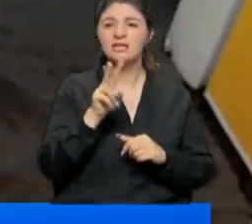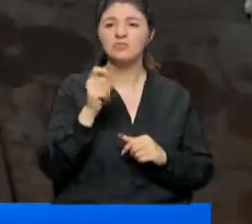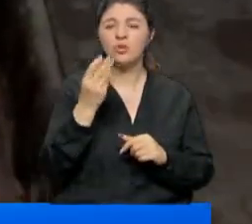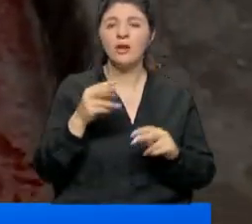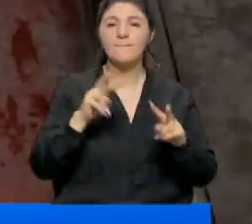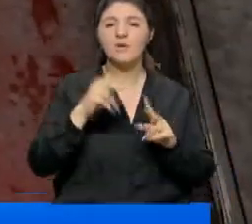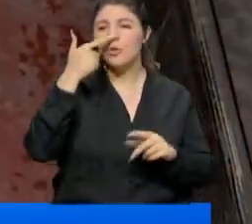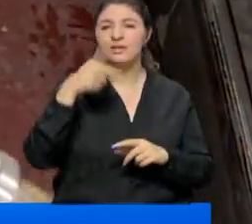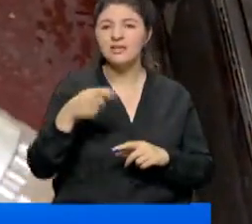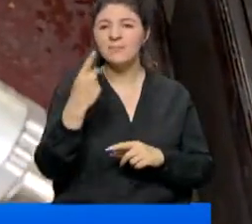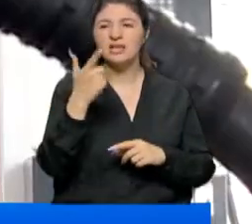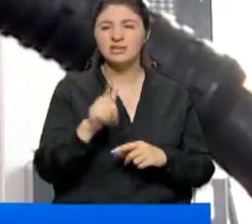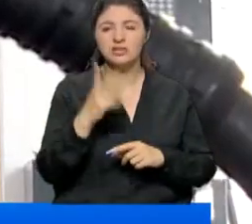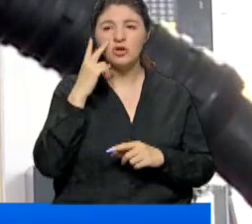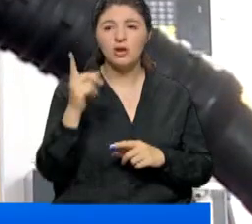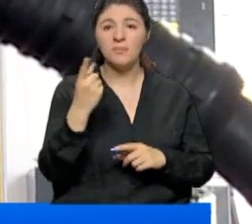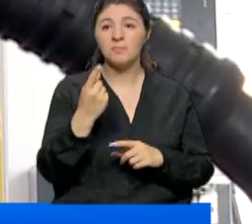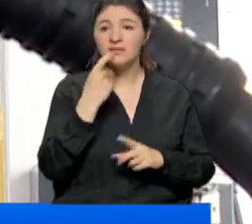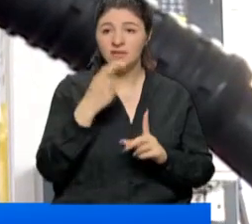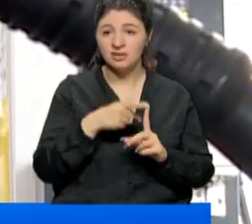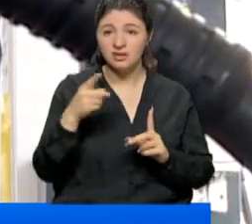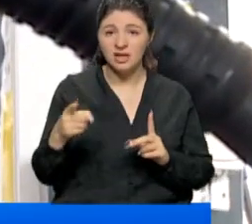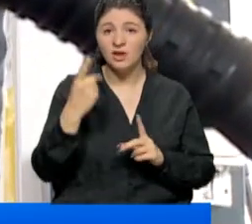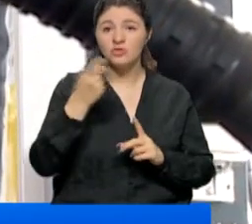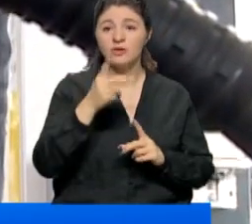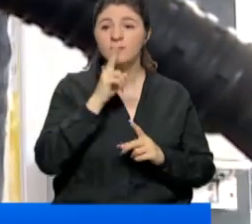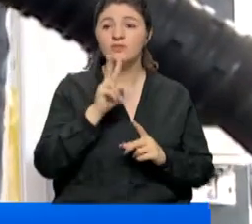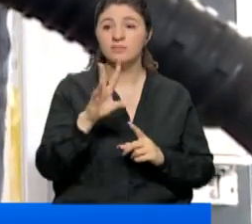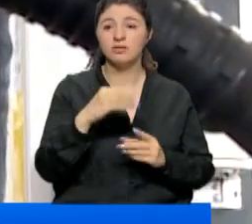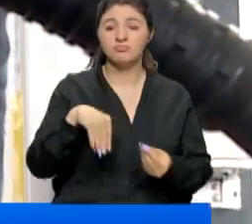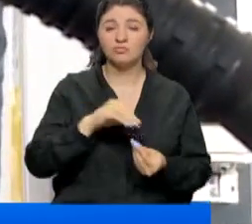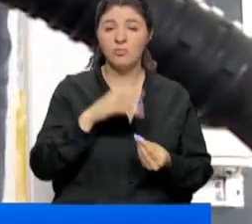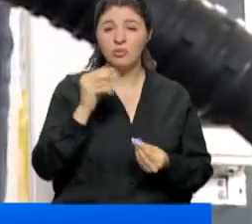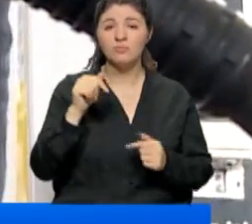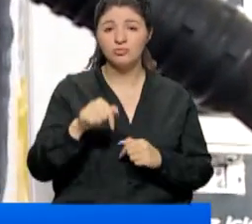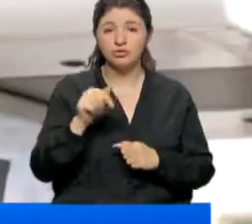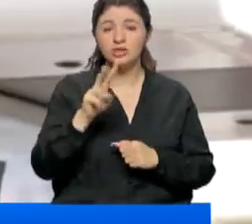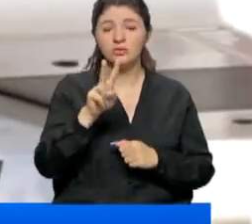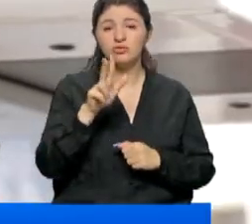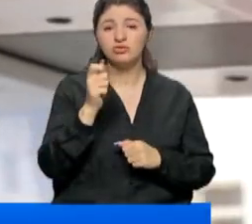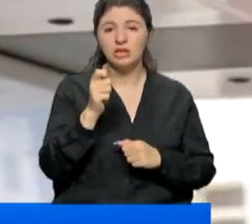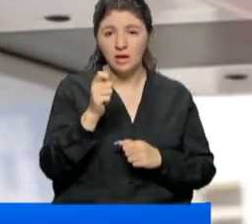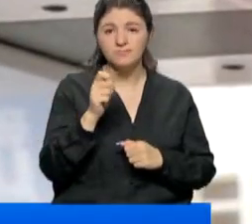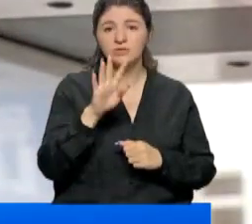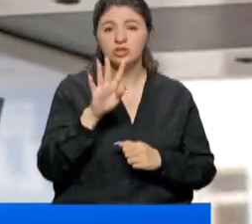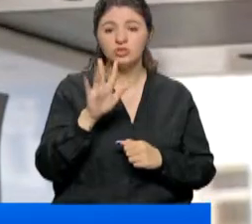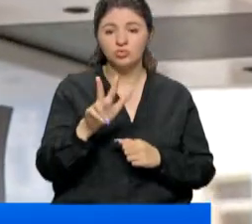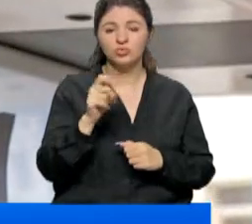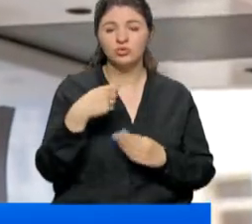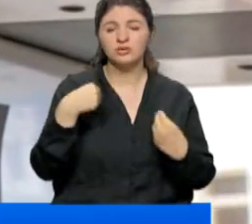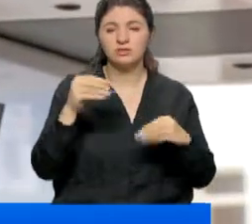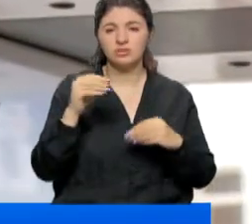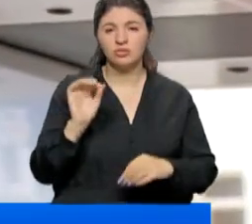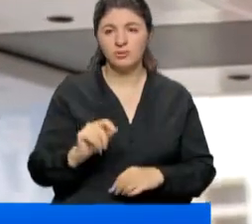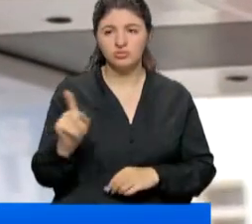20 kuruş olan motorinin litre fiyatı ise bir yılda yüzde 225 artarak Bugün 23 lira 43 kuruş